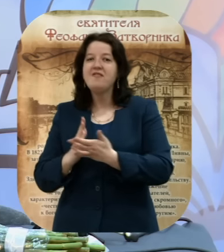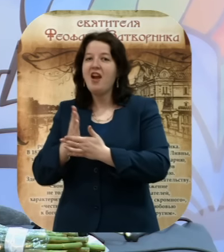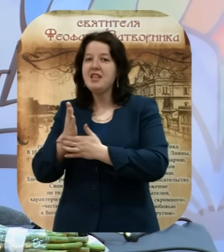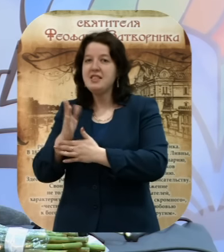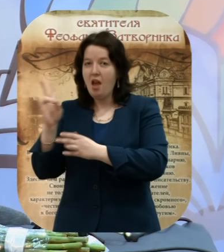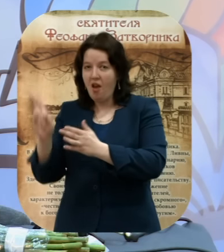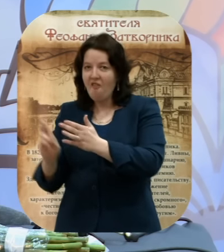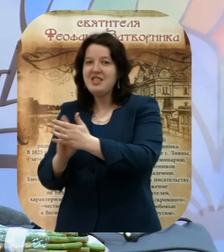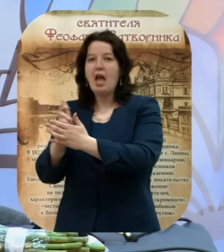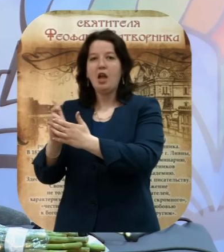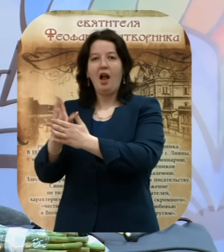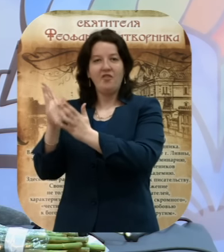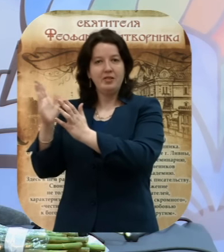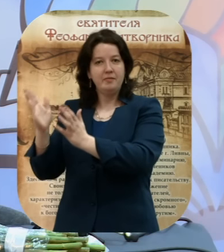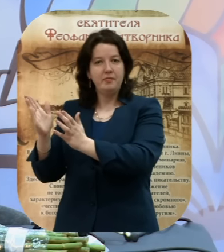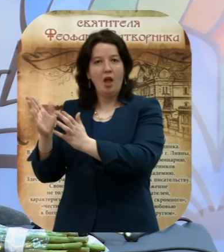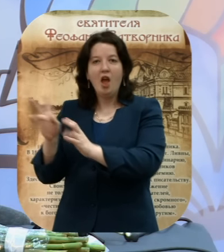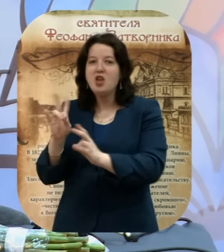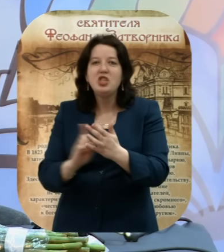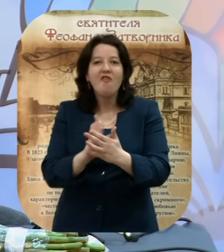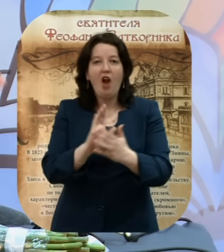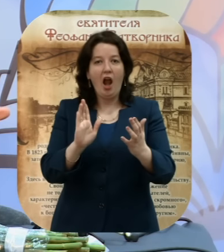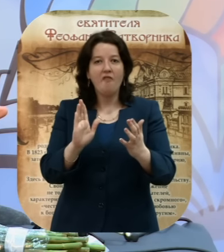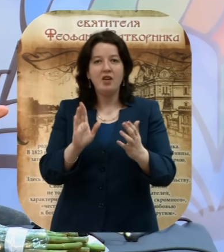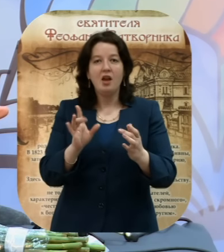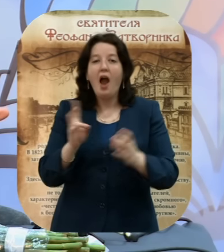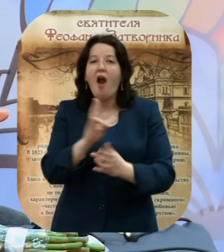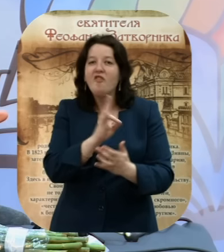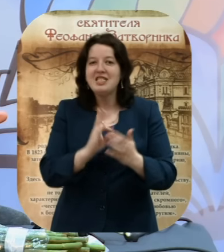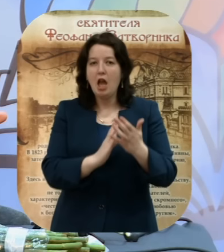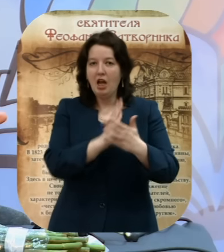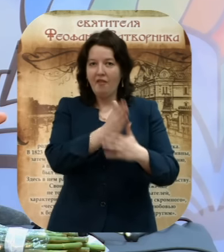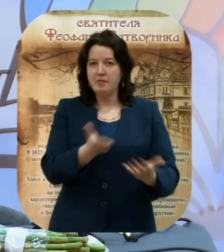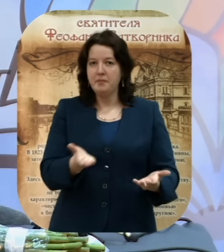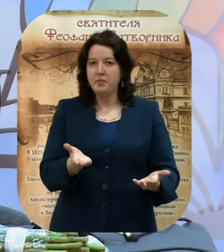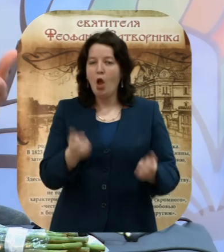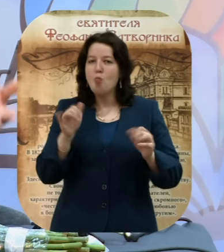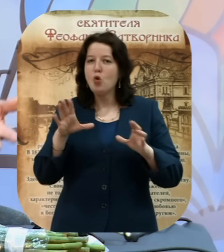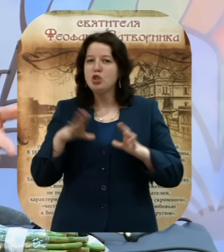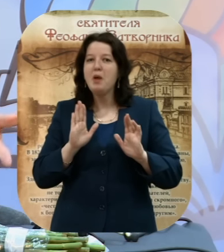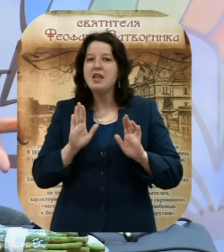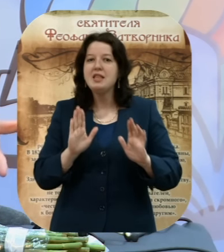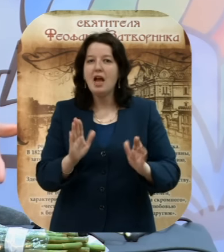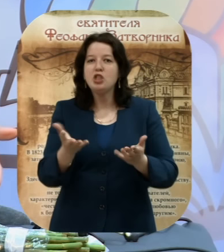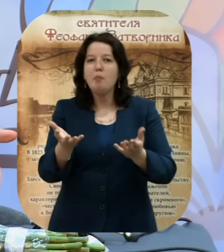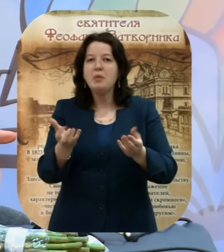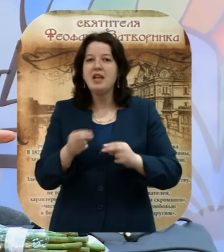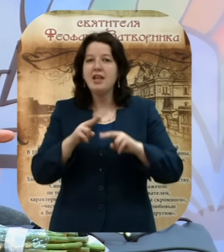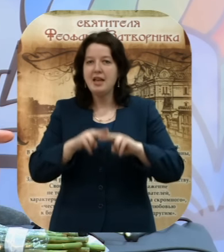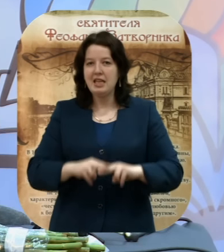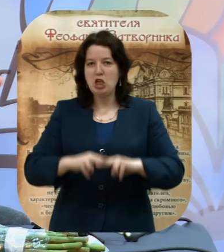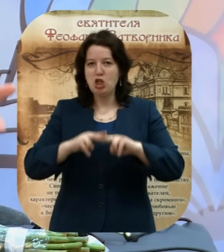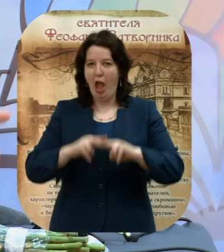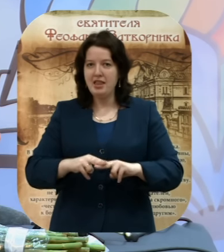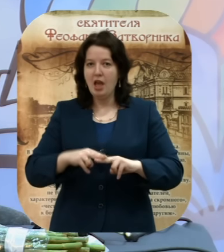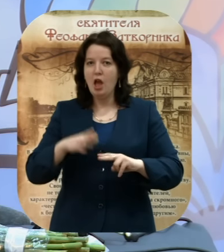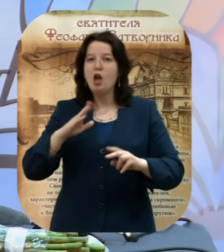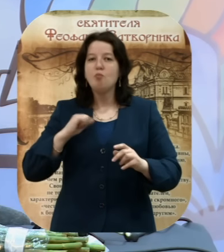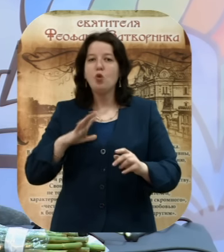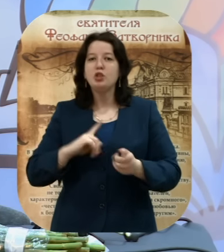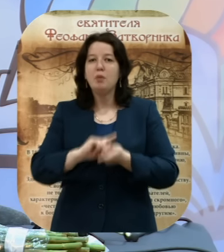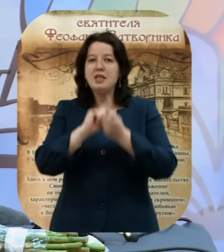церковь, не в храм, а в церковь, может быть, даже принять крещение, стать